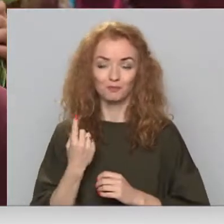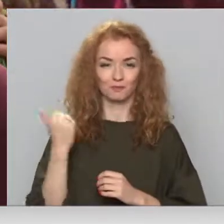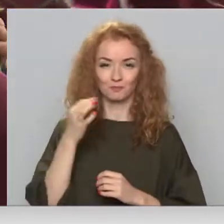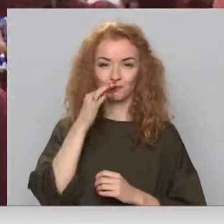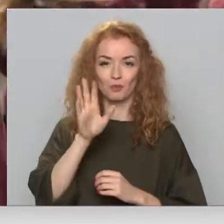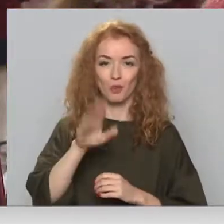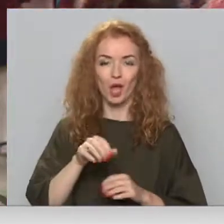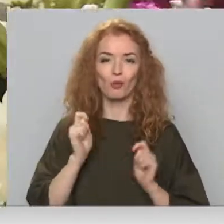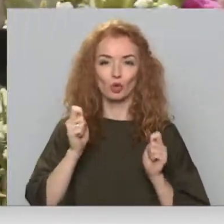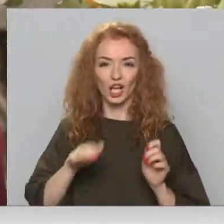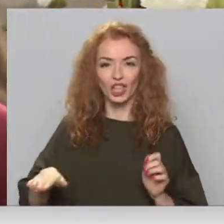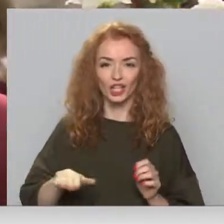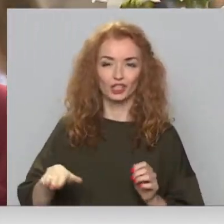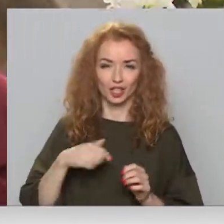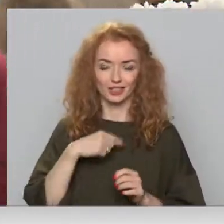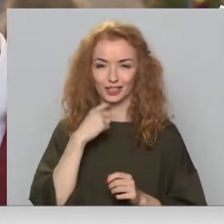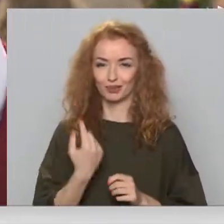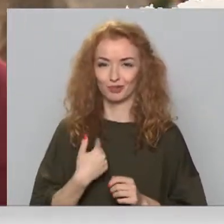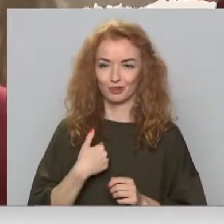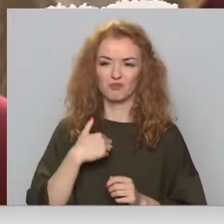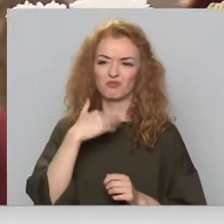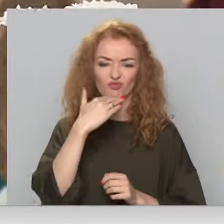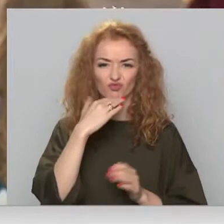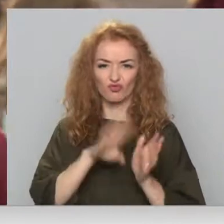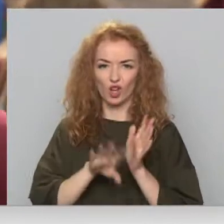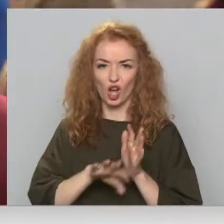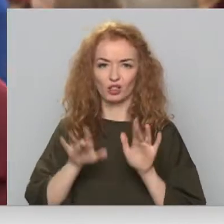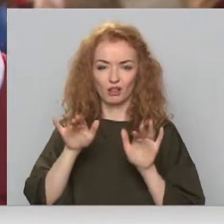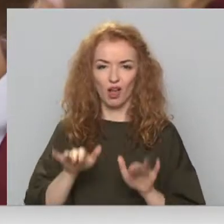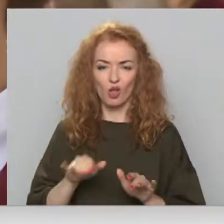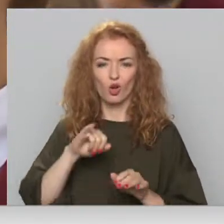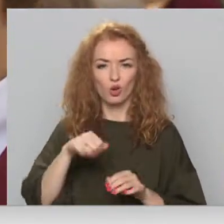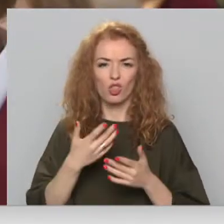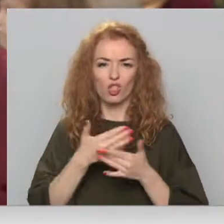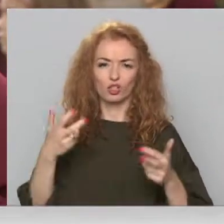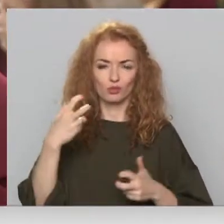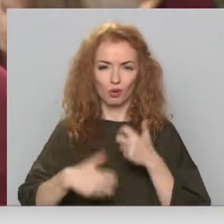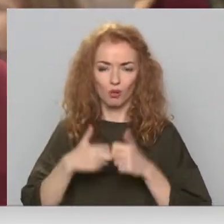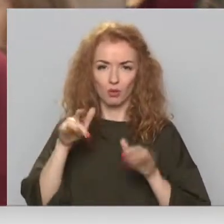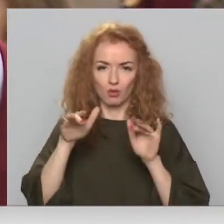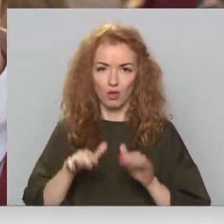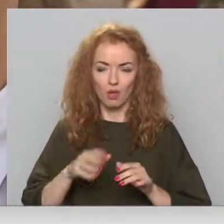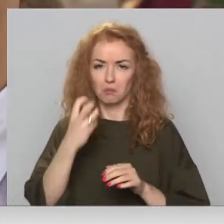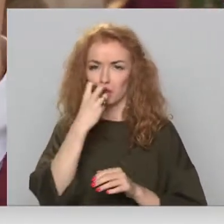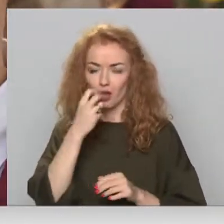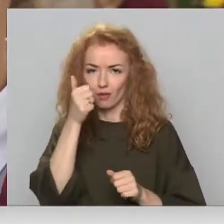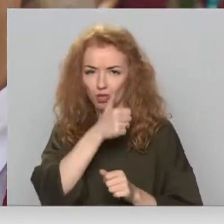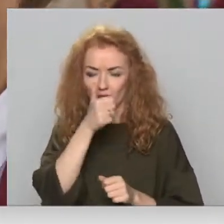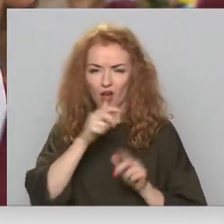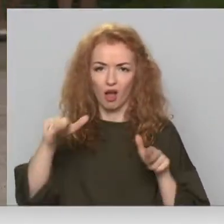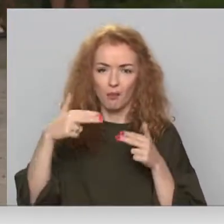Par DJ gribētu. Es negribu vienkārši datorā, tāpēc jo visādas problēmas notiek ar mikrofoniem un